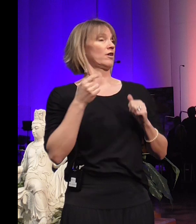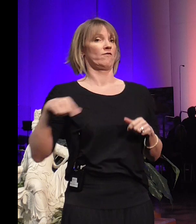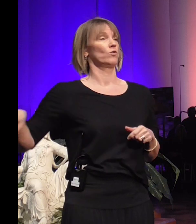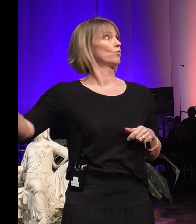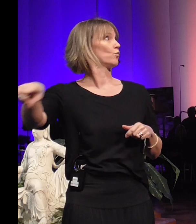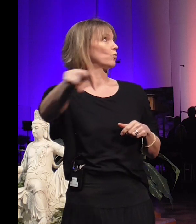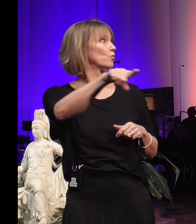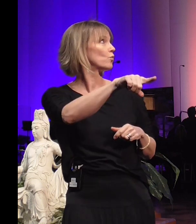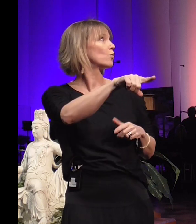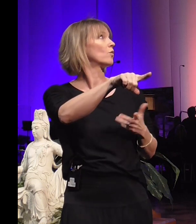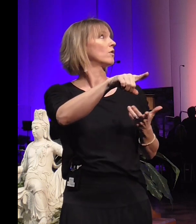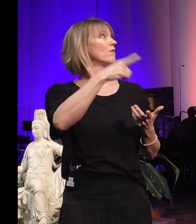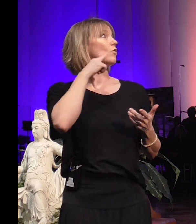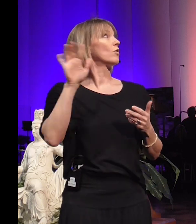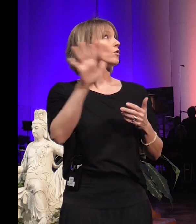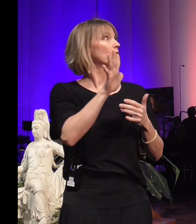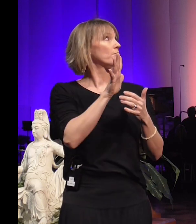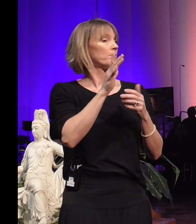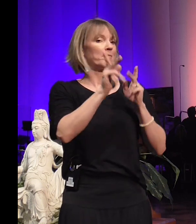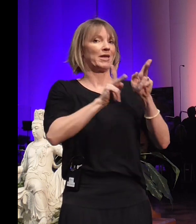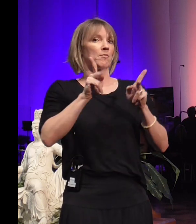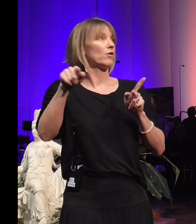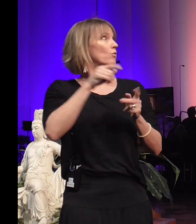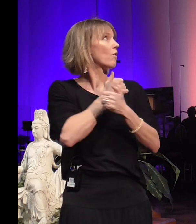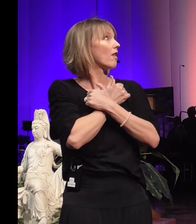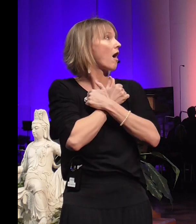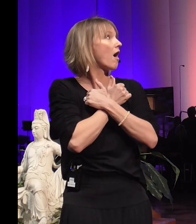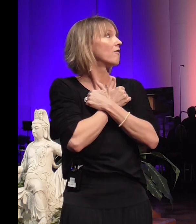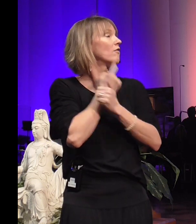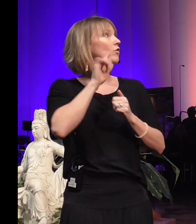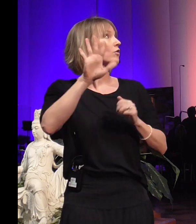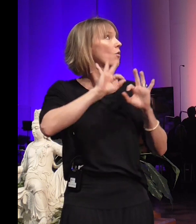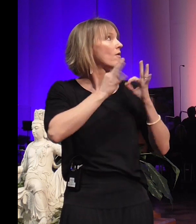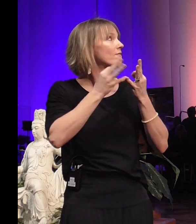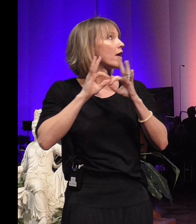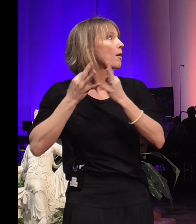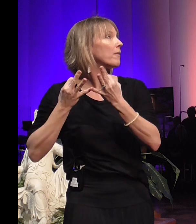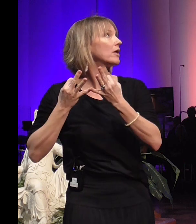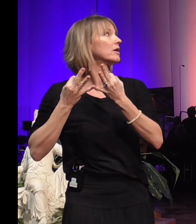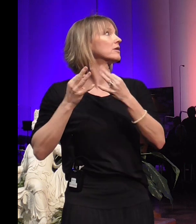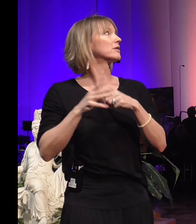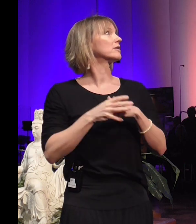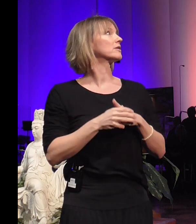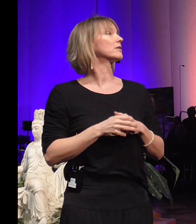вас, за ваших близьких і за ваші сім'ї.